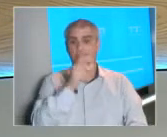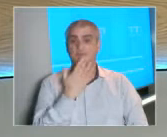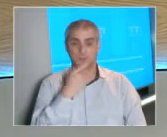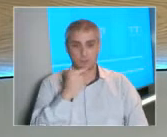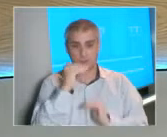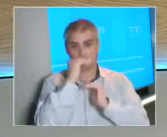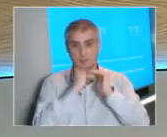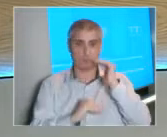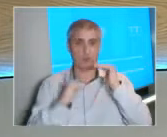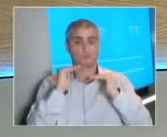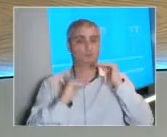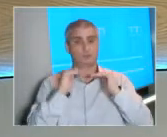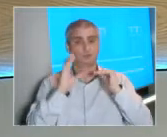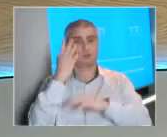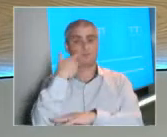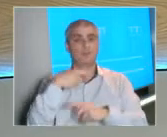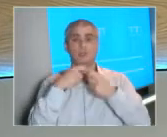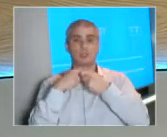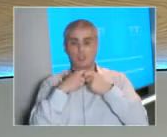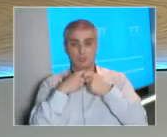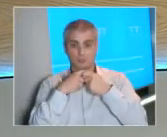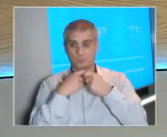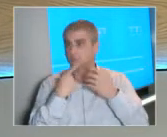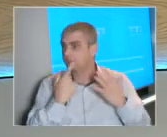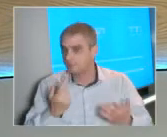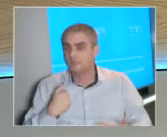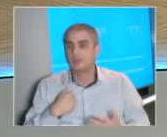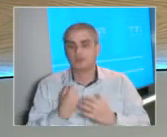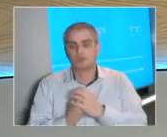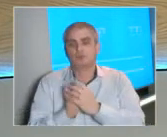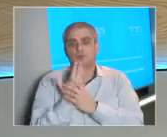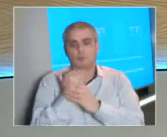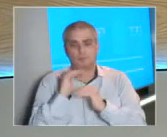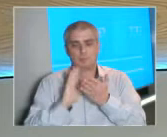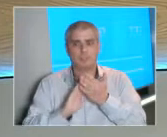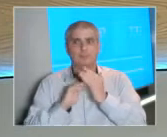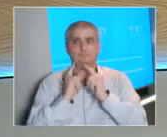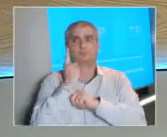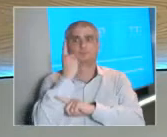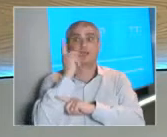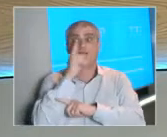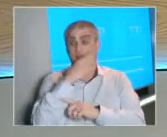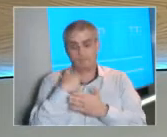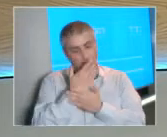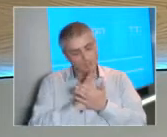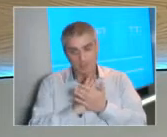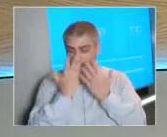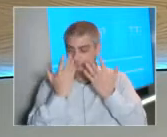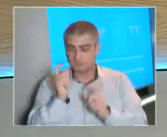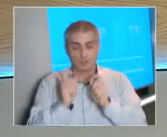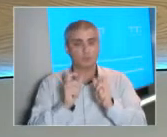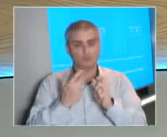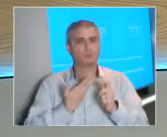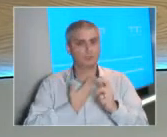בישראל נמוכה בהשוואה לממוצע של מדינות הארגון. כלומר, אנחנו צומחים בקצב ממש גבוה, אבל אם נחלק את זה במספר